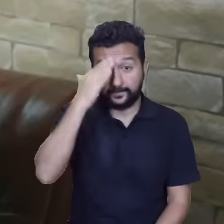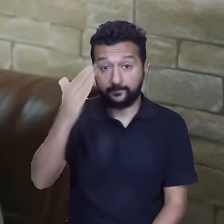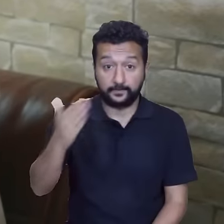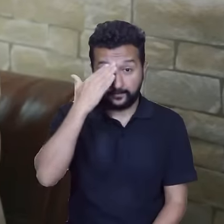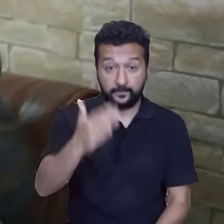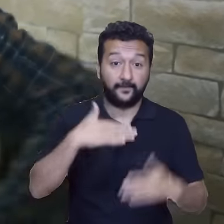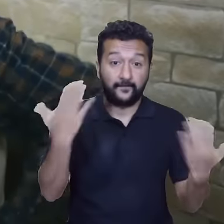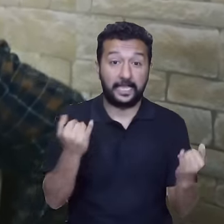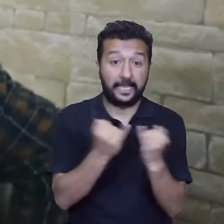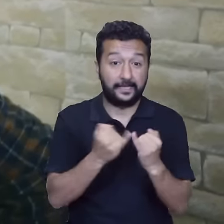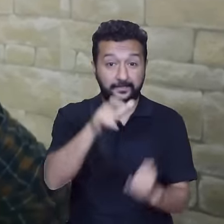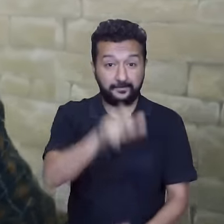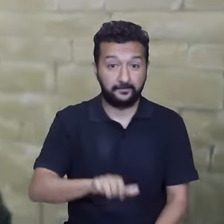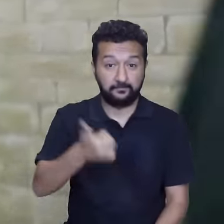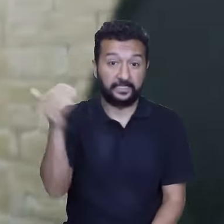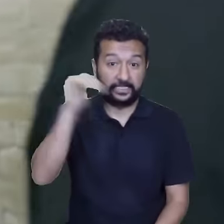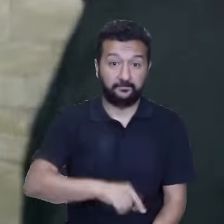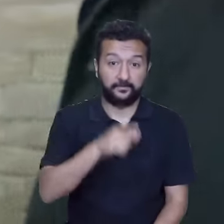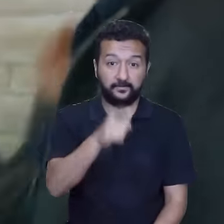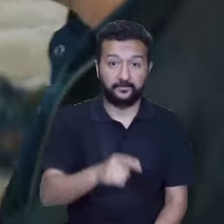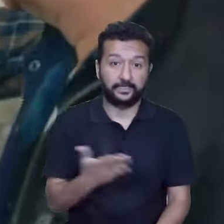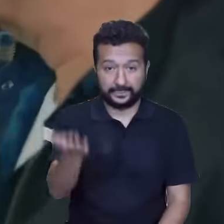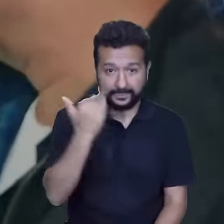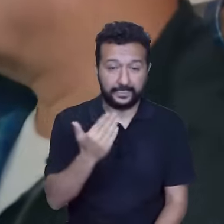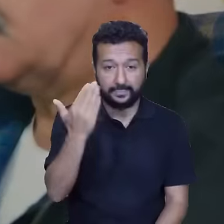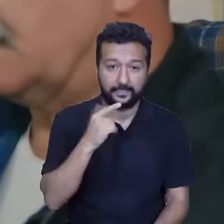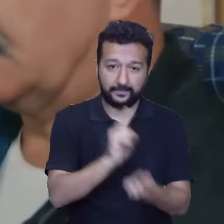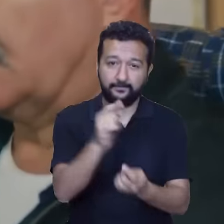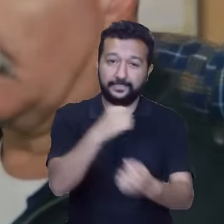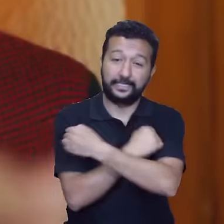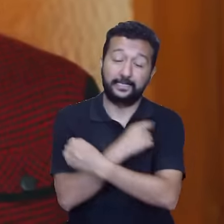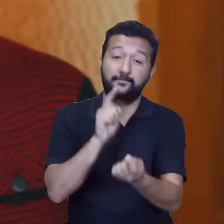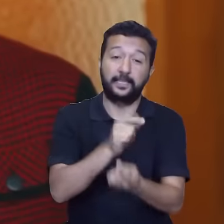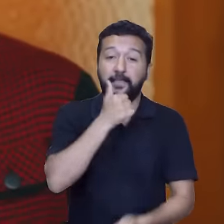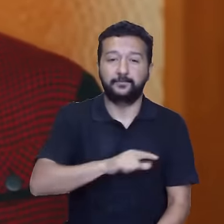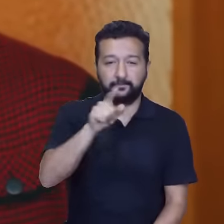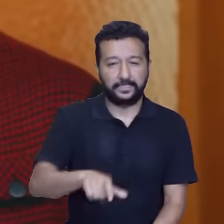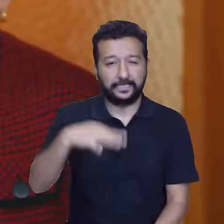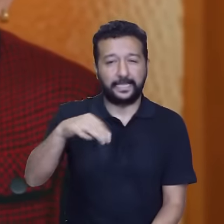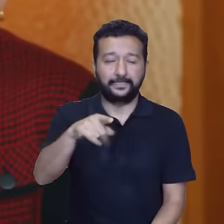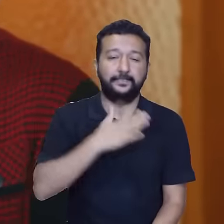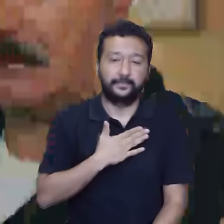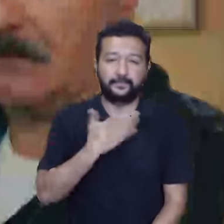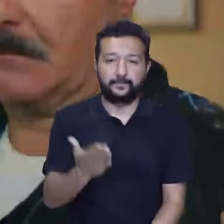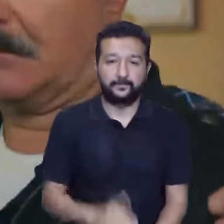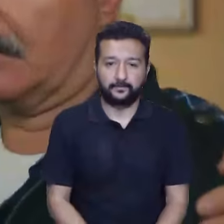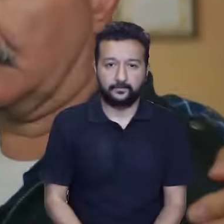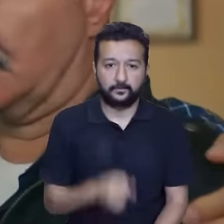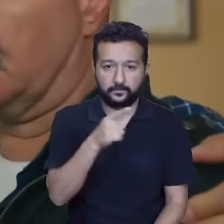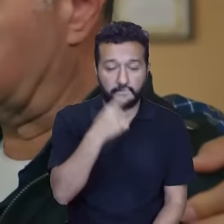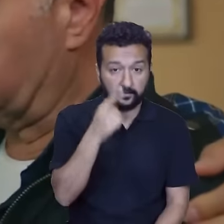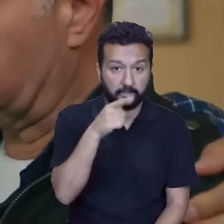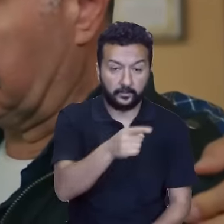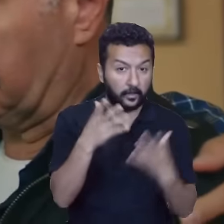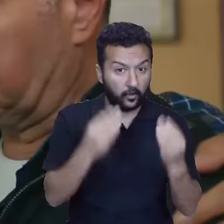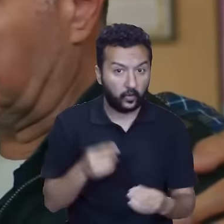merhabalar. Vay kardeşlerin aslanı gelmiş. Gel. Gel bir sarılayım sana, abisinin bir tanesi. Gel. Kulağına eğildi. Şş, bana